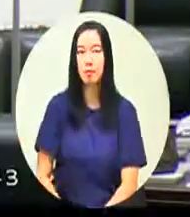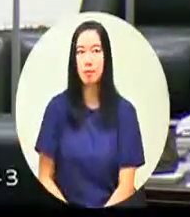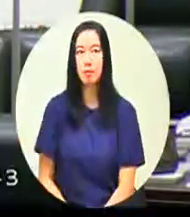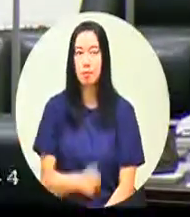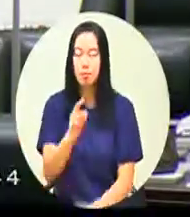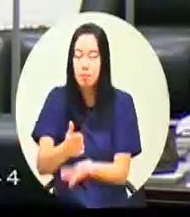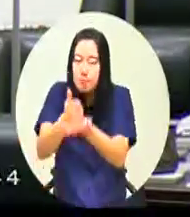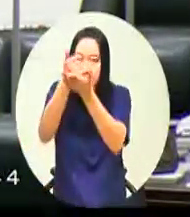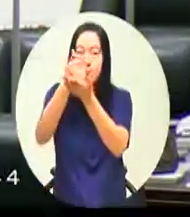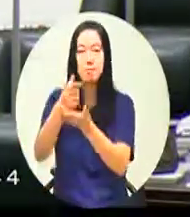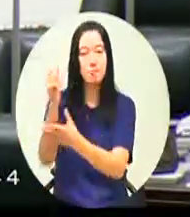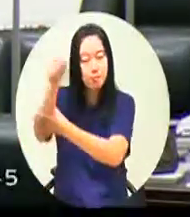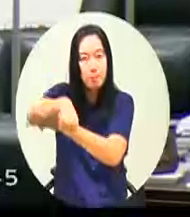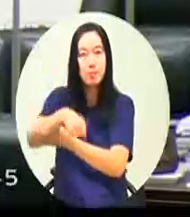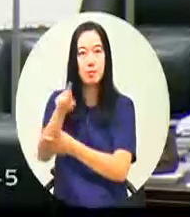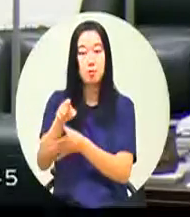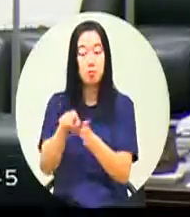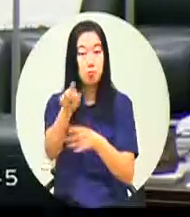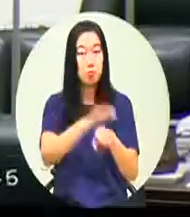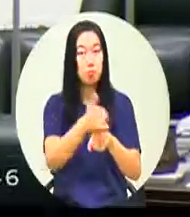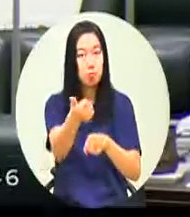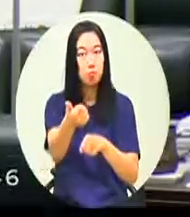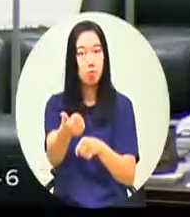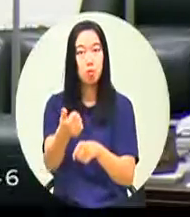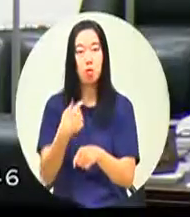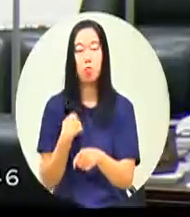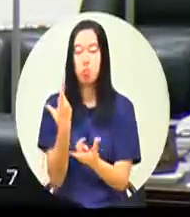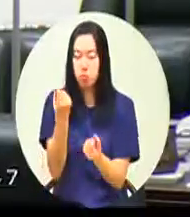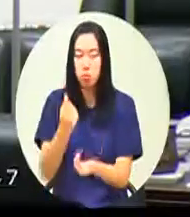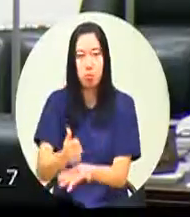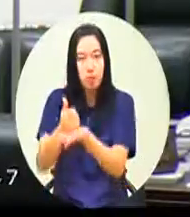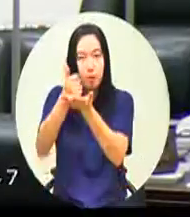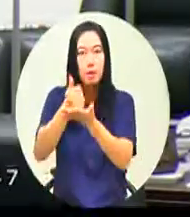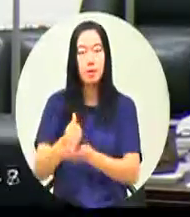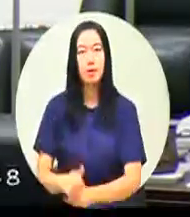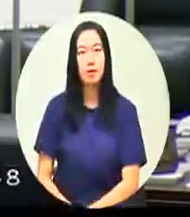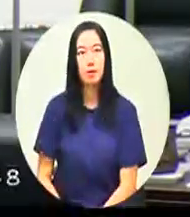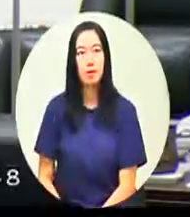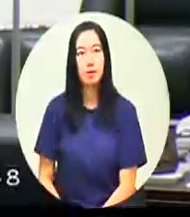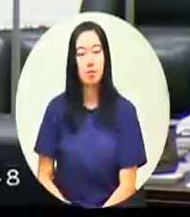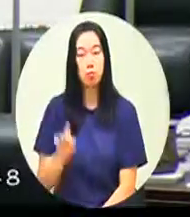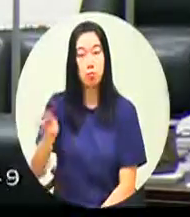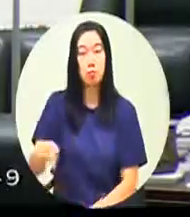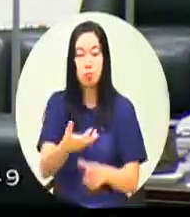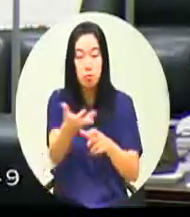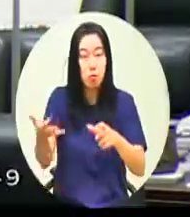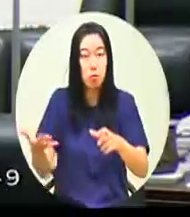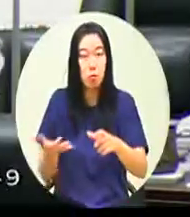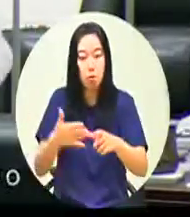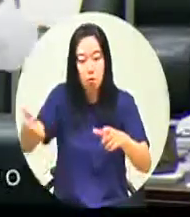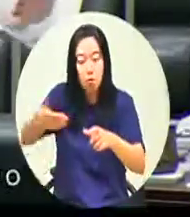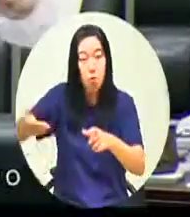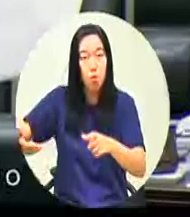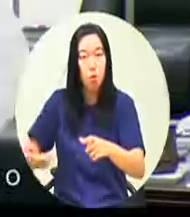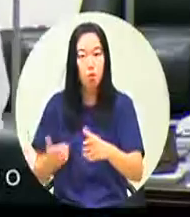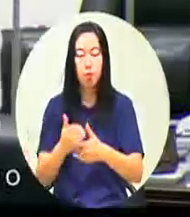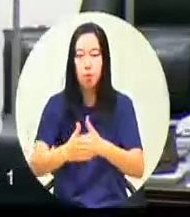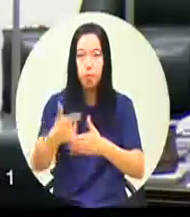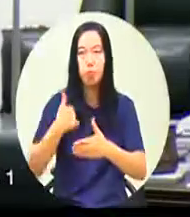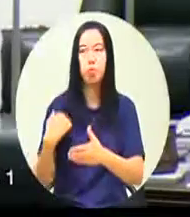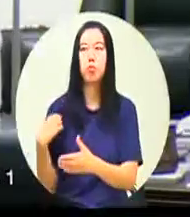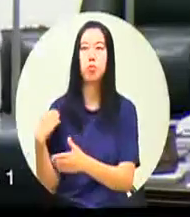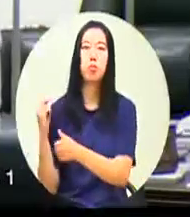肯定，你们的专业我也知道，我也肯定你们的专业。在这里面的治水过程里面呢，有很多我们是委外厂商